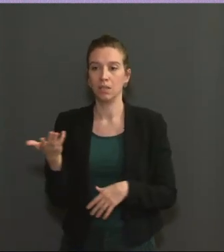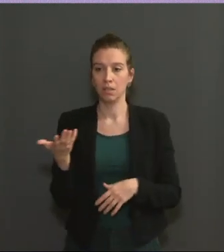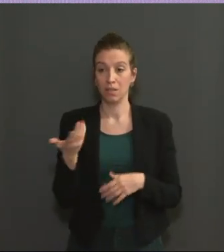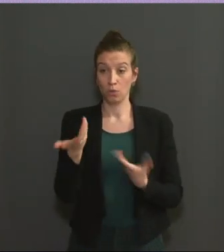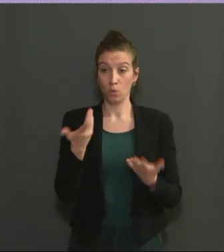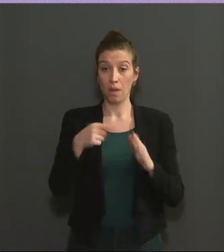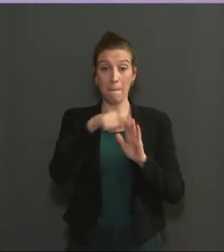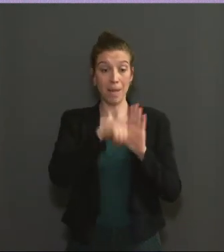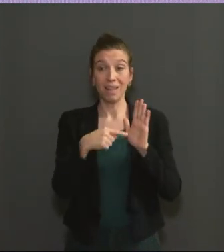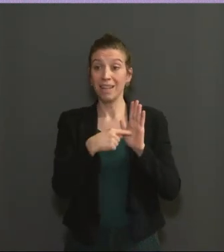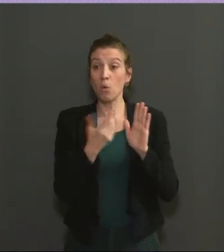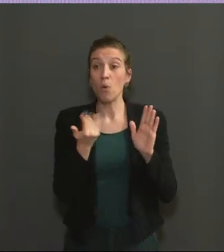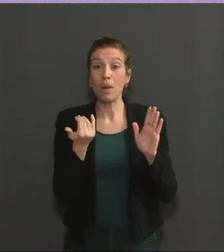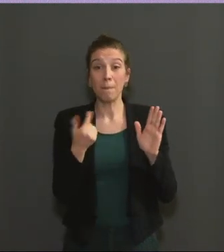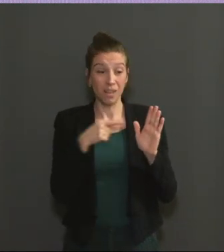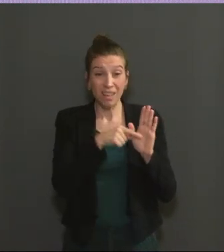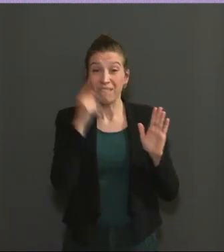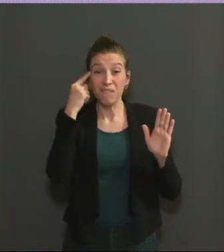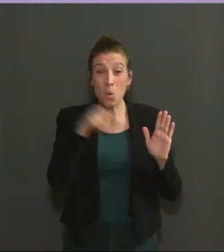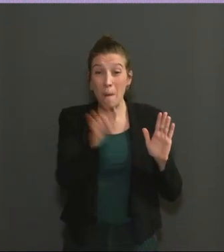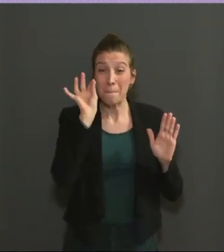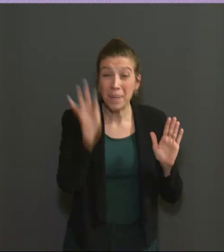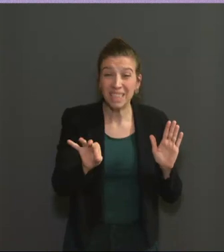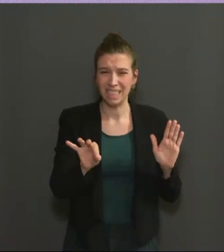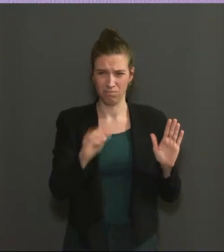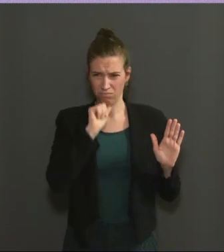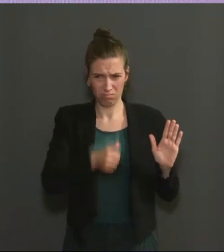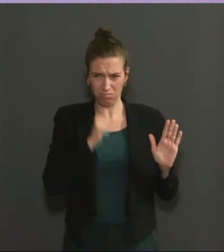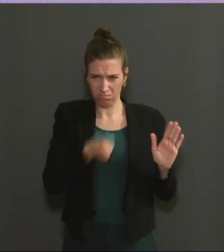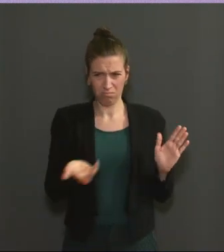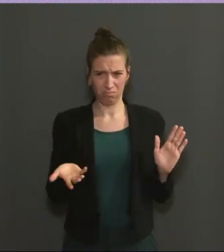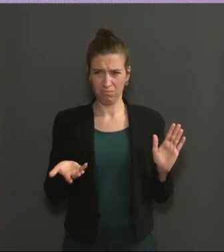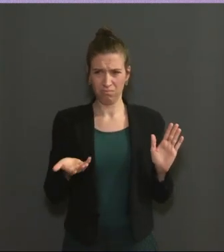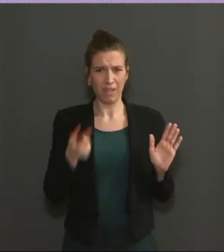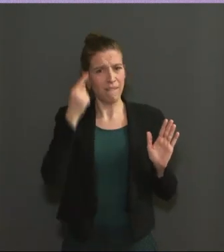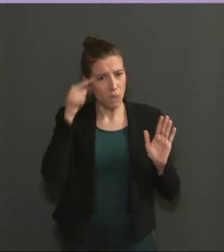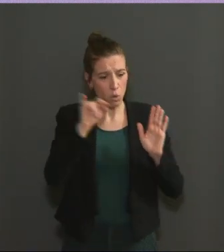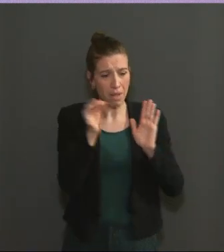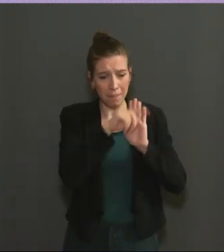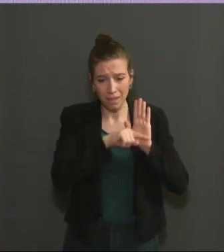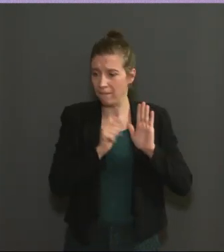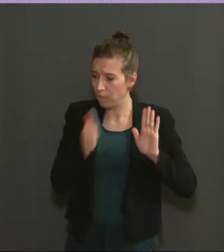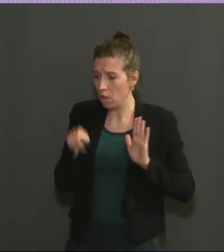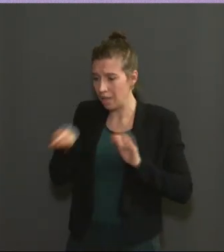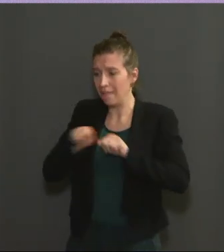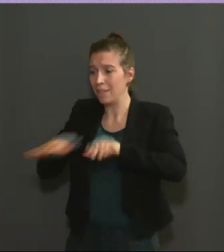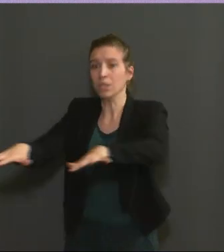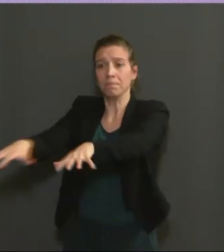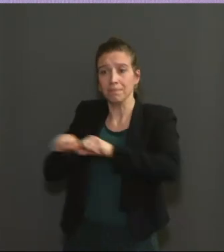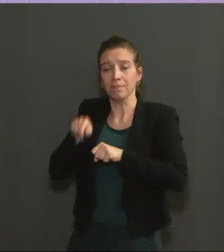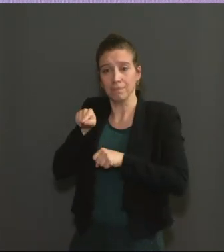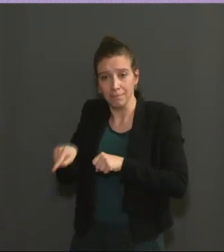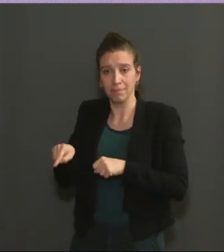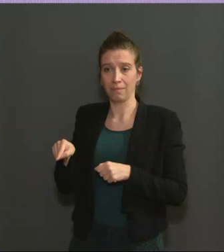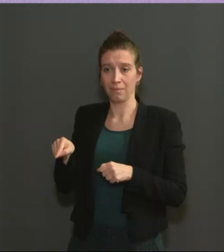pesten maar wel om het virus zo snel mogelijk weer onder controle te krijgen en iedereen weer deogelijkheid Teeven om meer